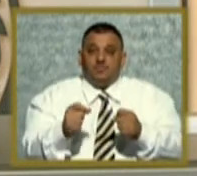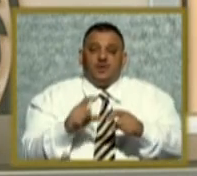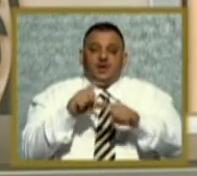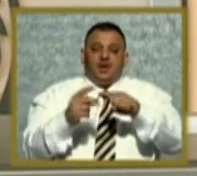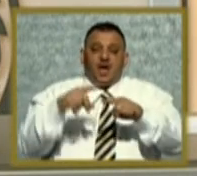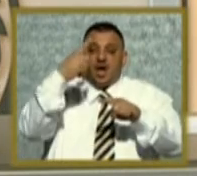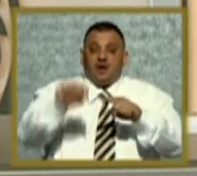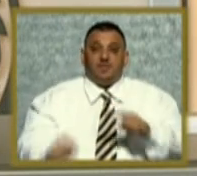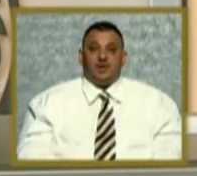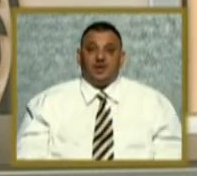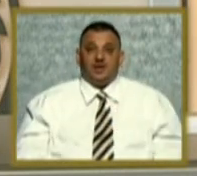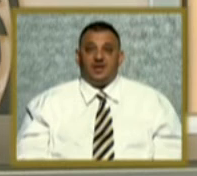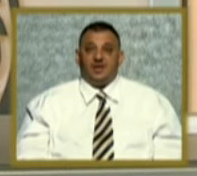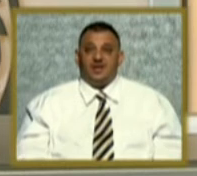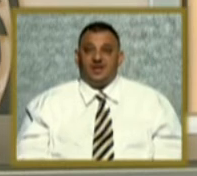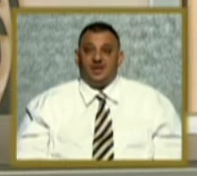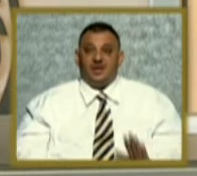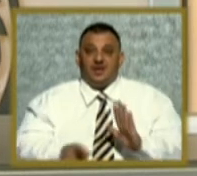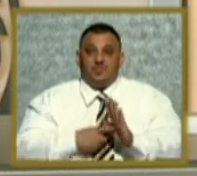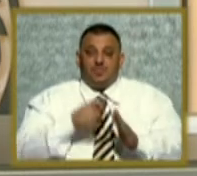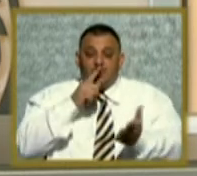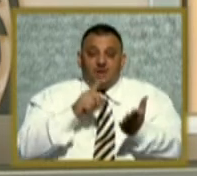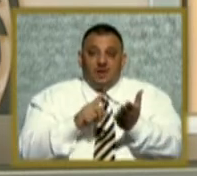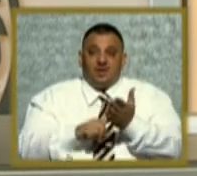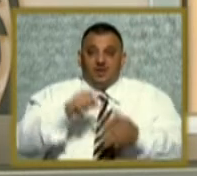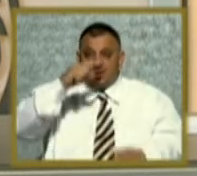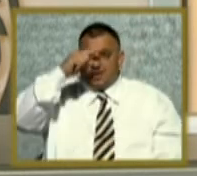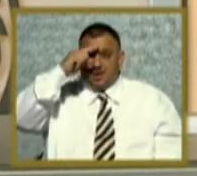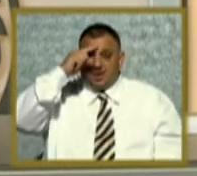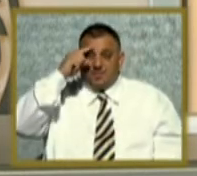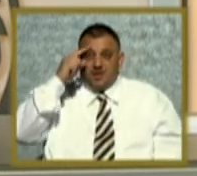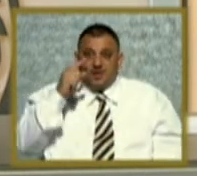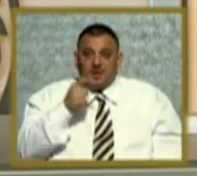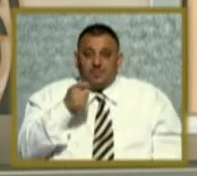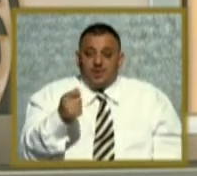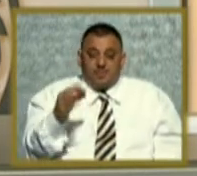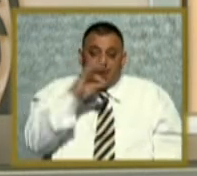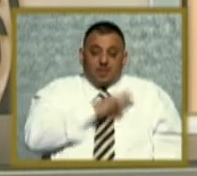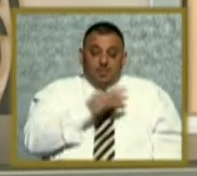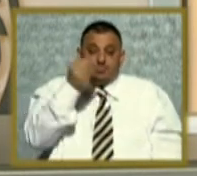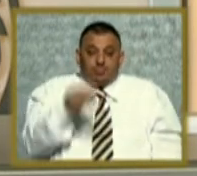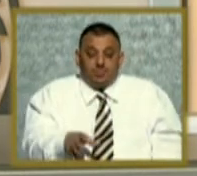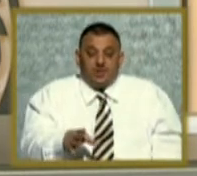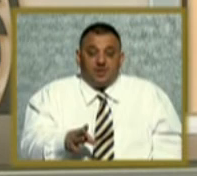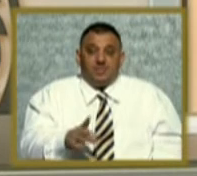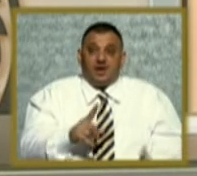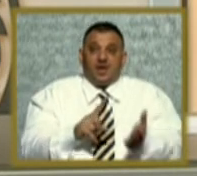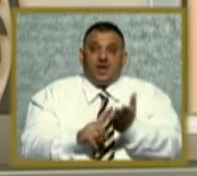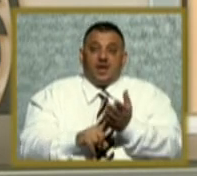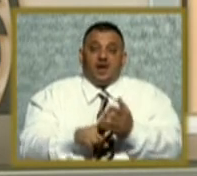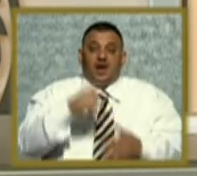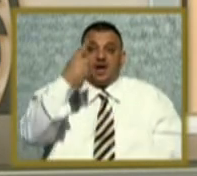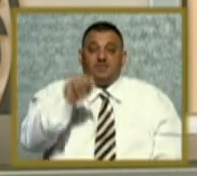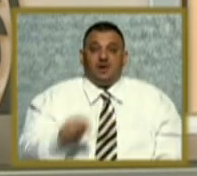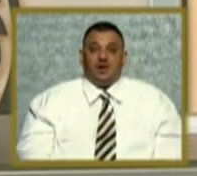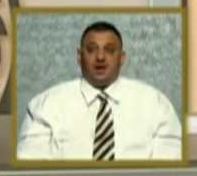الميسر، كل مسابقة مشتملة على غنم أو غرم يعني تدخل فيها إما تكسب وإما تخسر، فهذا من هذا النوع بارك الله